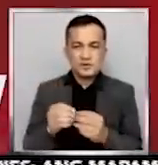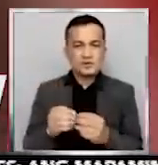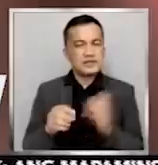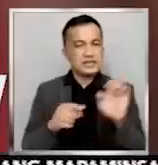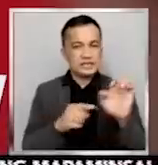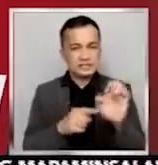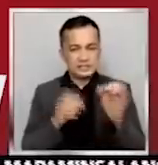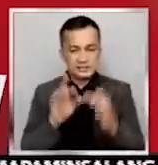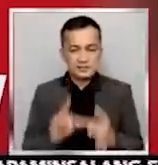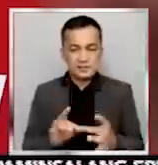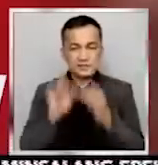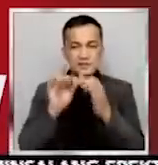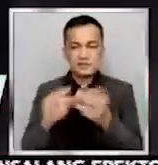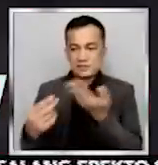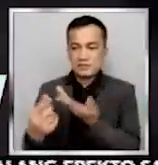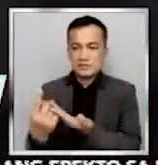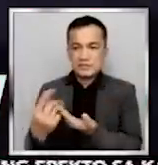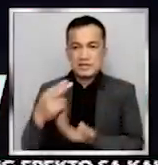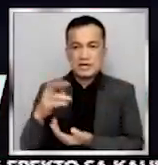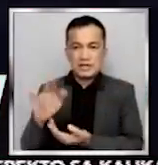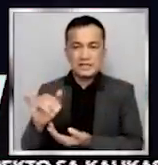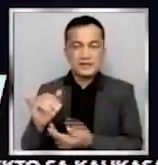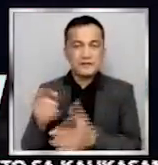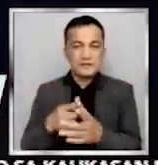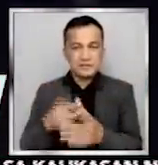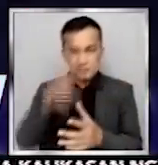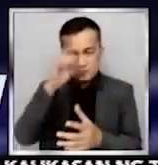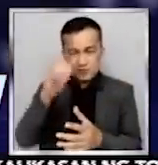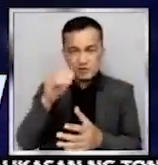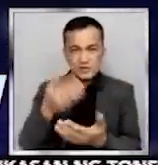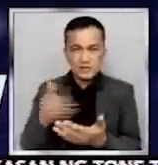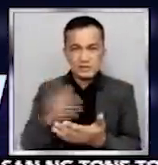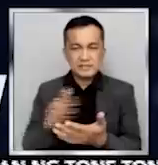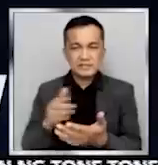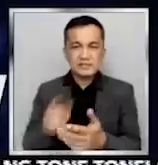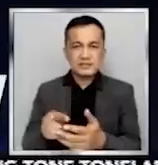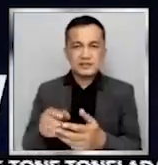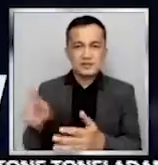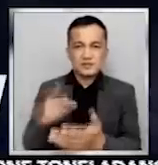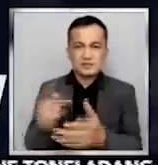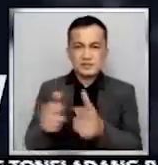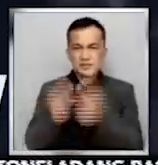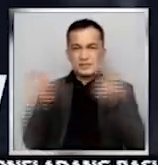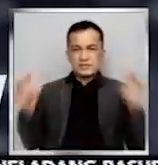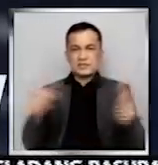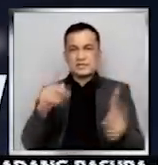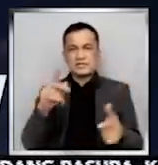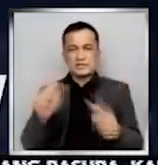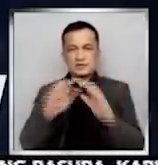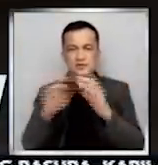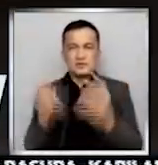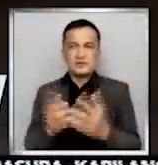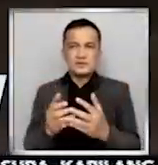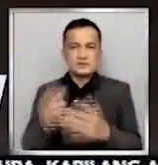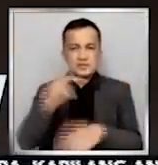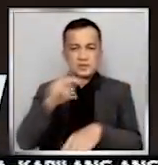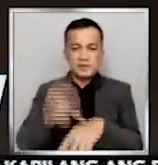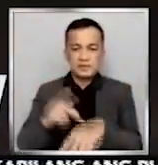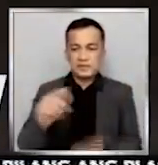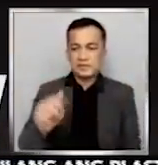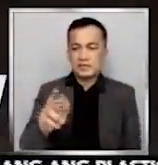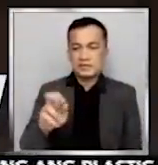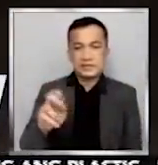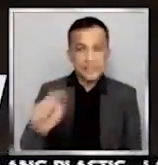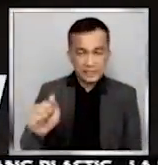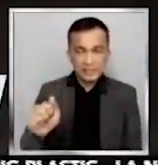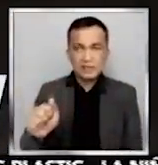dahil si Harry ang first male solo artist to perform in the largest indoor arena in the world, ang Philippine Arena, na puno ng